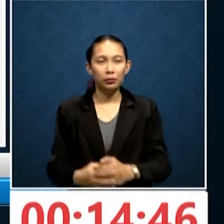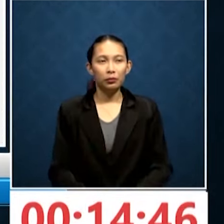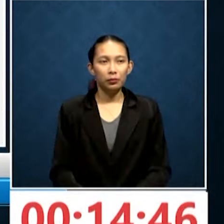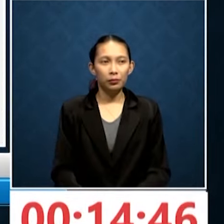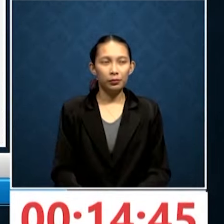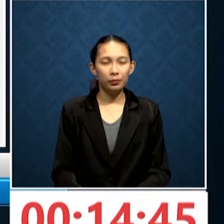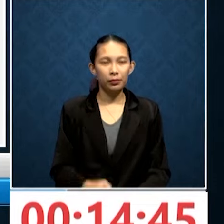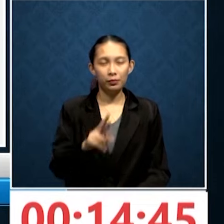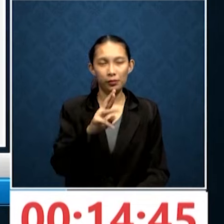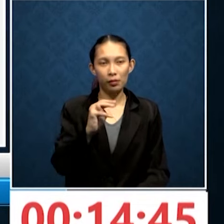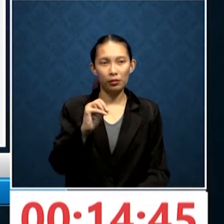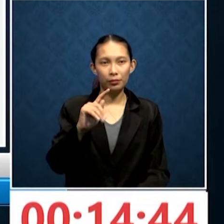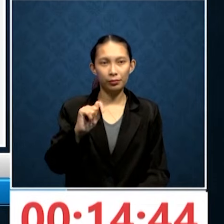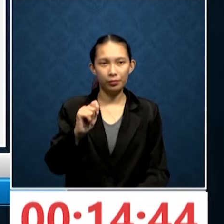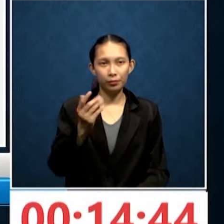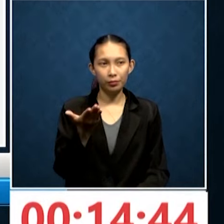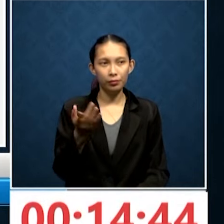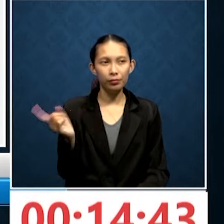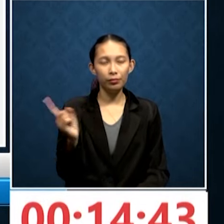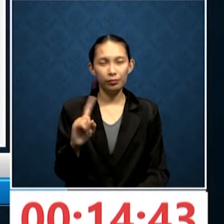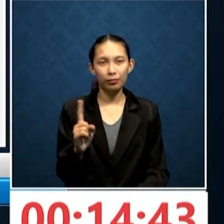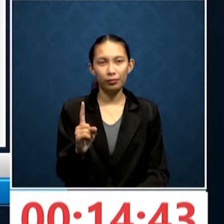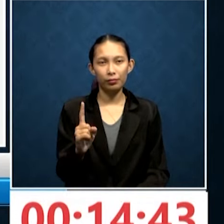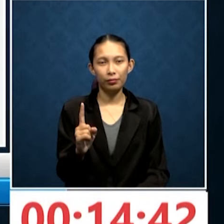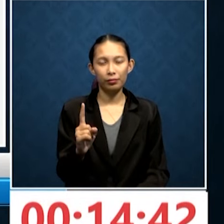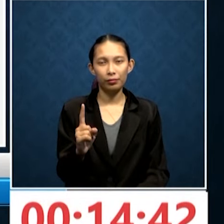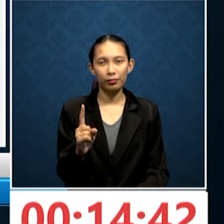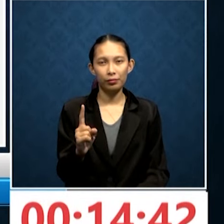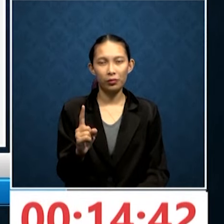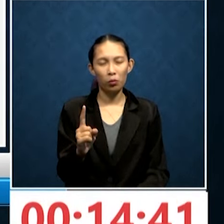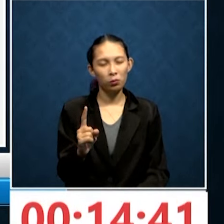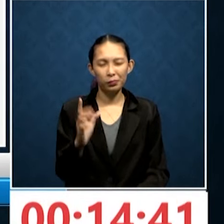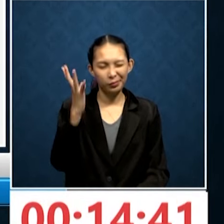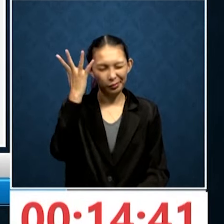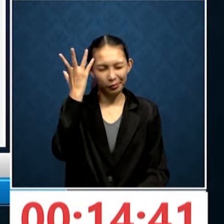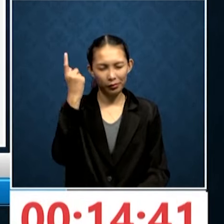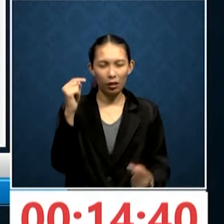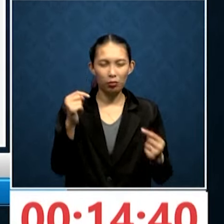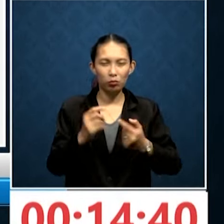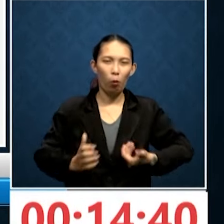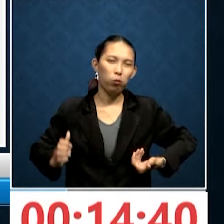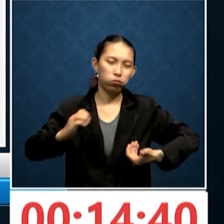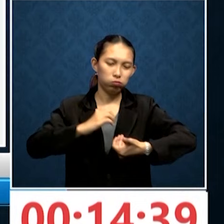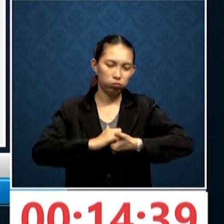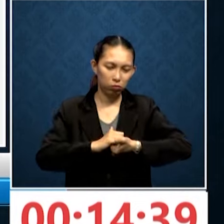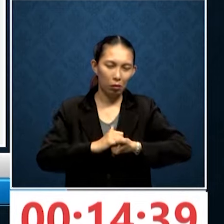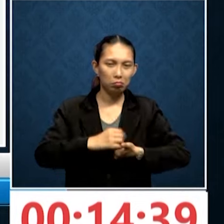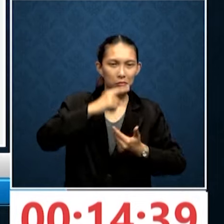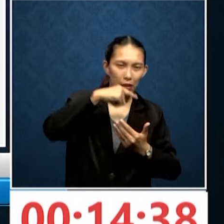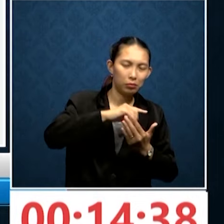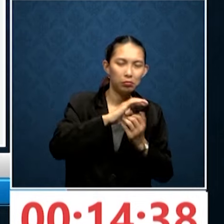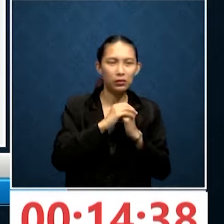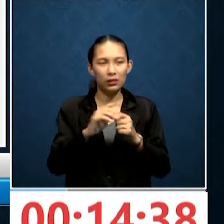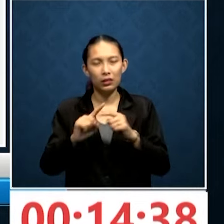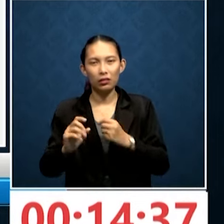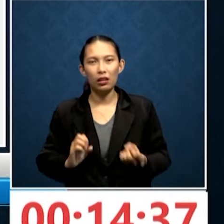านรัฐมนตรีคะท่านอย่าพึ่งอย่ามัวกังวลกับสัมพันธภาพระหว่างประเทศจนทำให้ SME